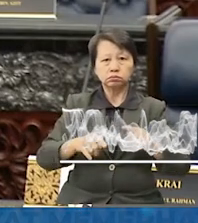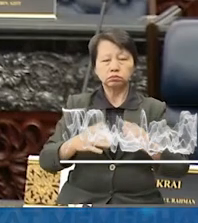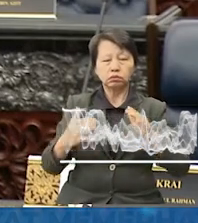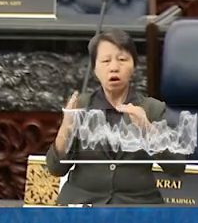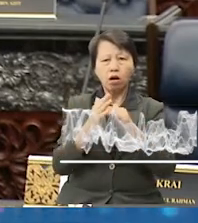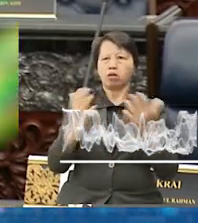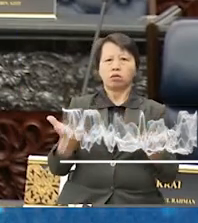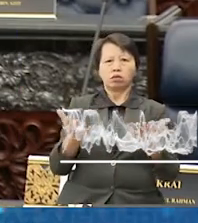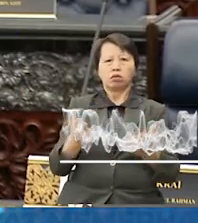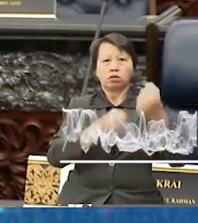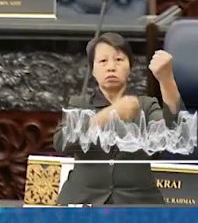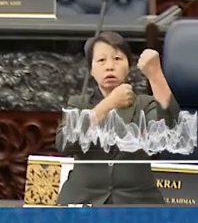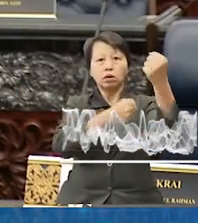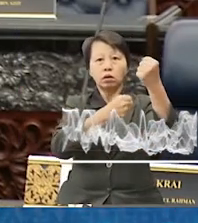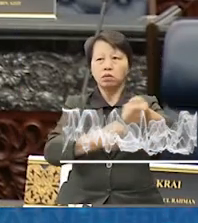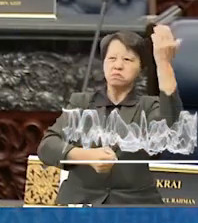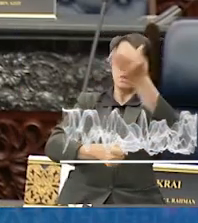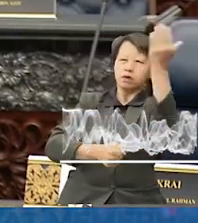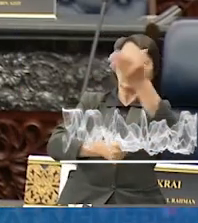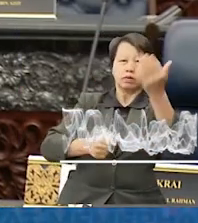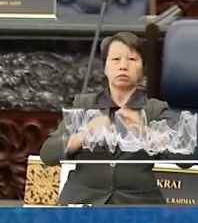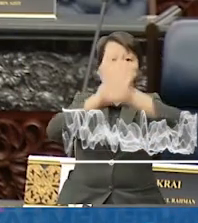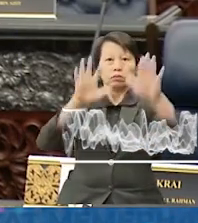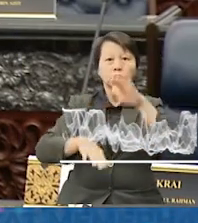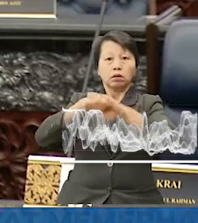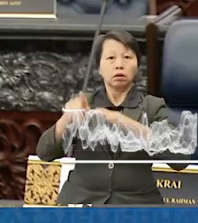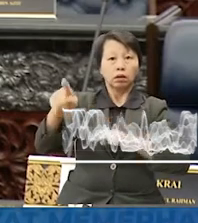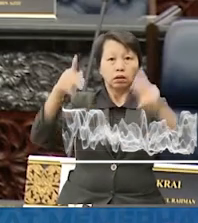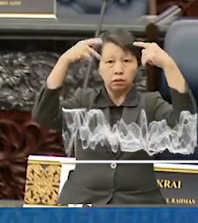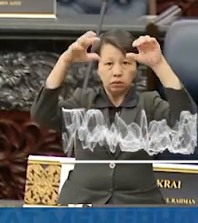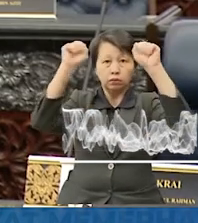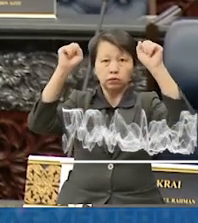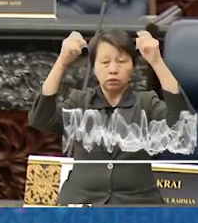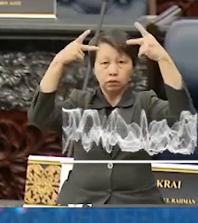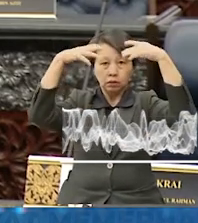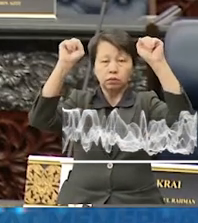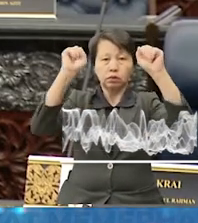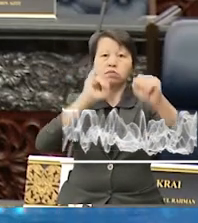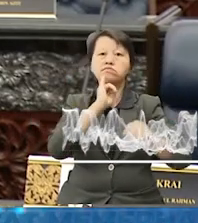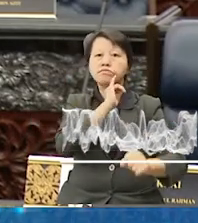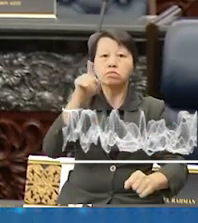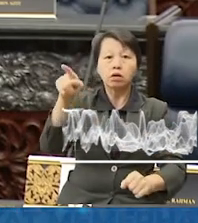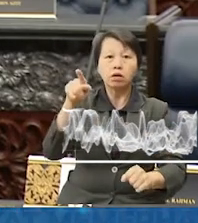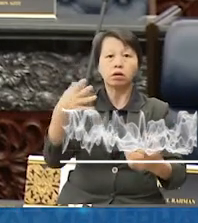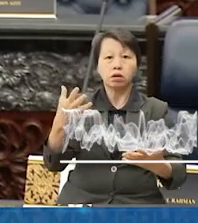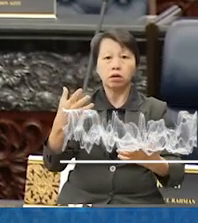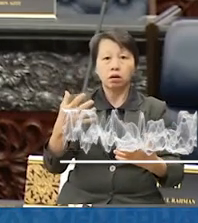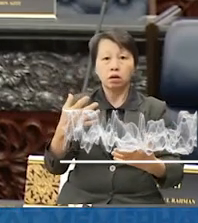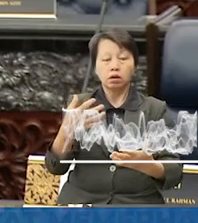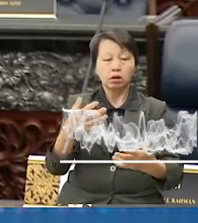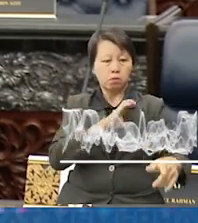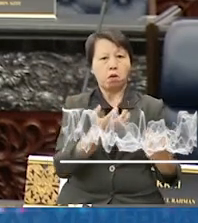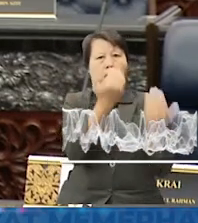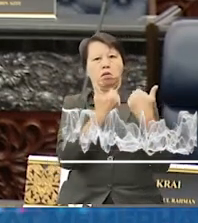menghalang sepanduk kecaman yang jelas ke atas Benjamin Netanyahu dan Israel? Jadi ini yang saya, sebab dia salahkan